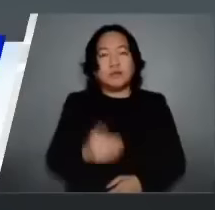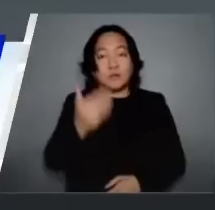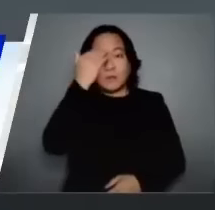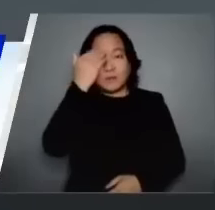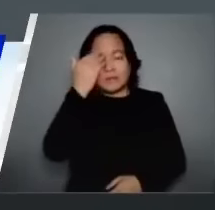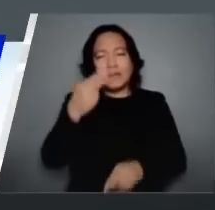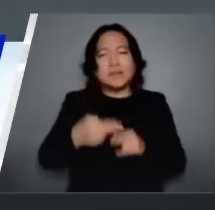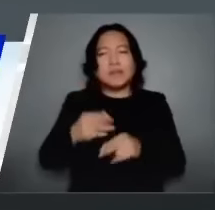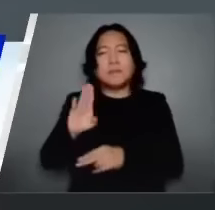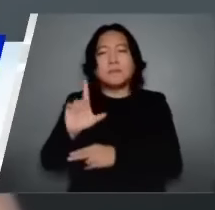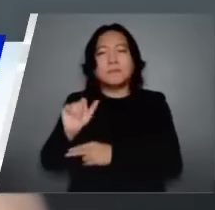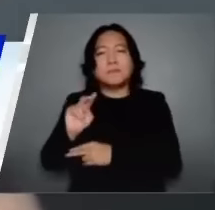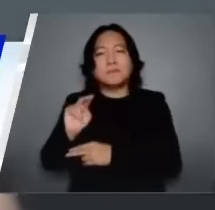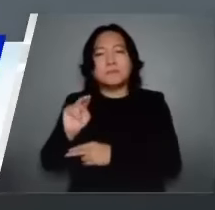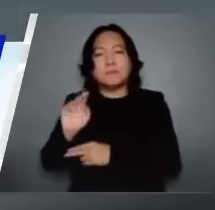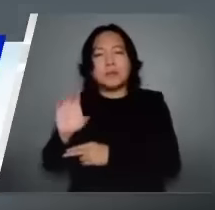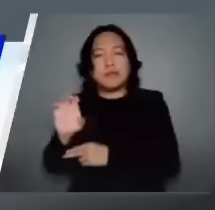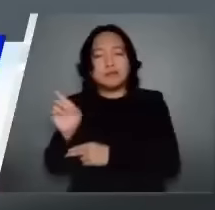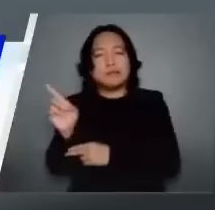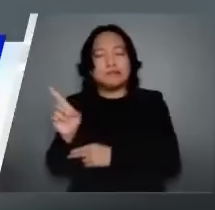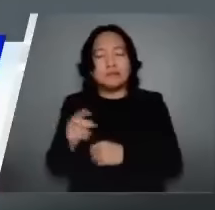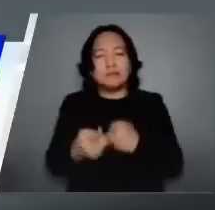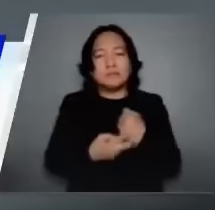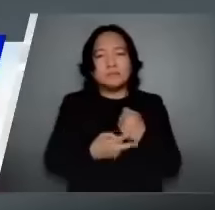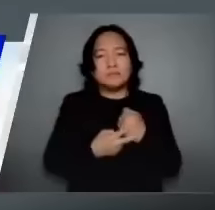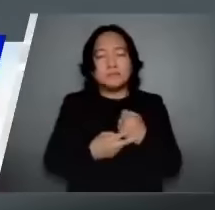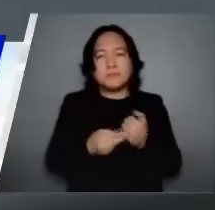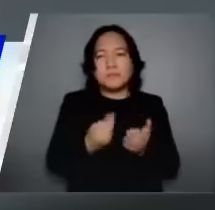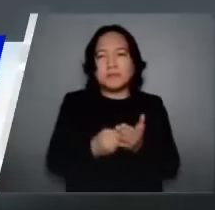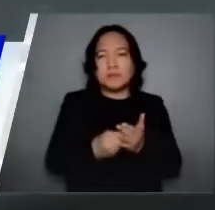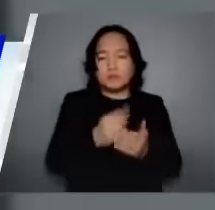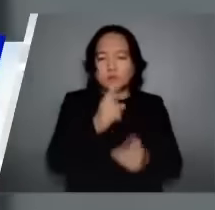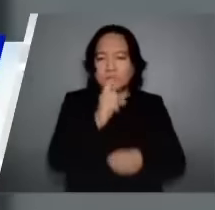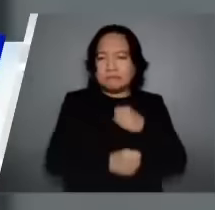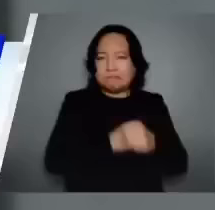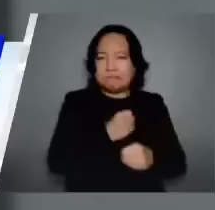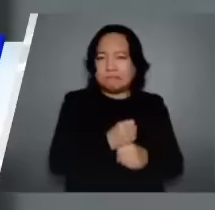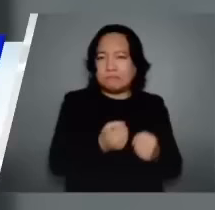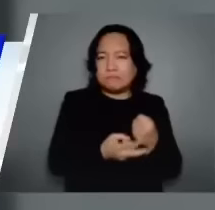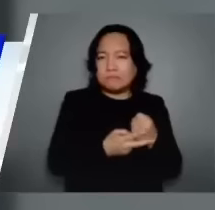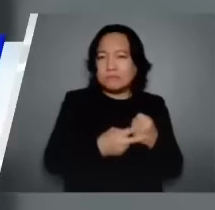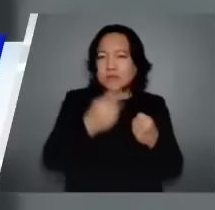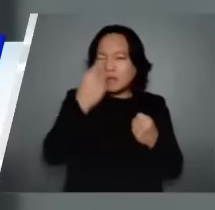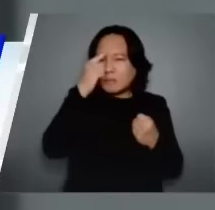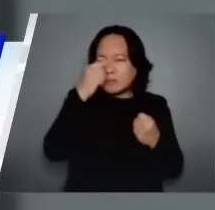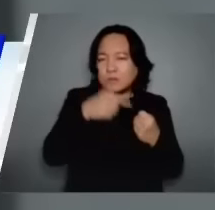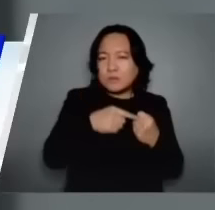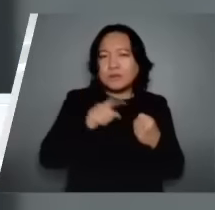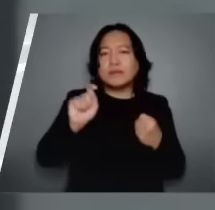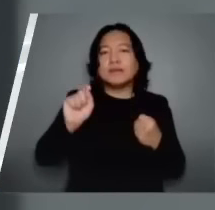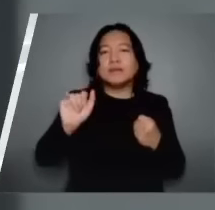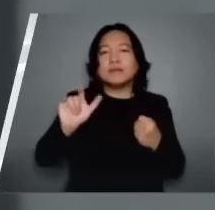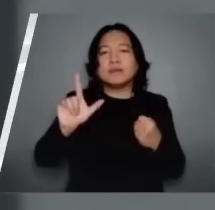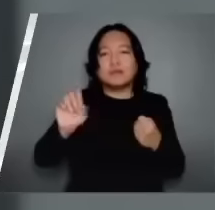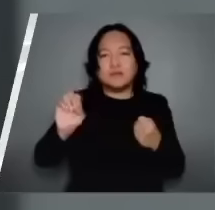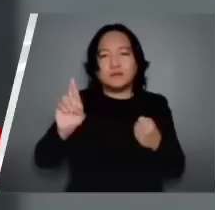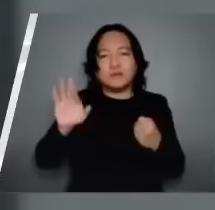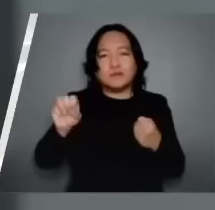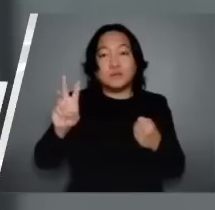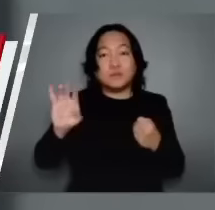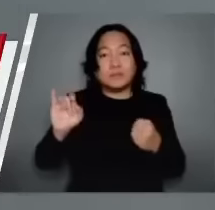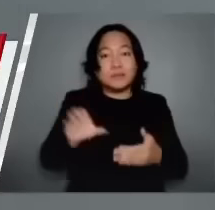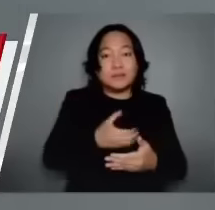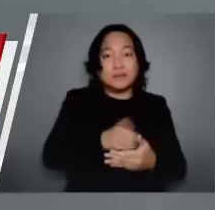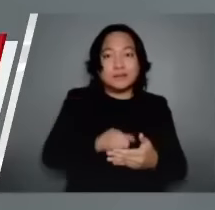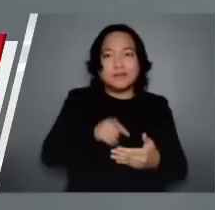Tour concert ni Taylor Swift sa Singapore noong March 2024. As a Taylor Swift fan, yun nga talagang childhood dream